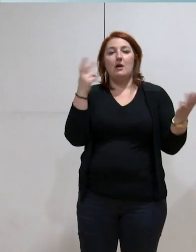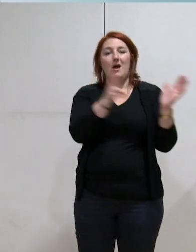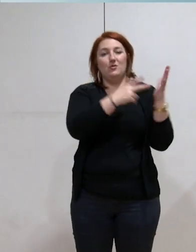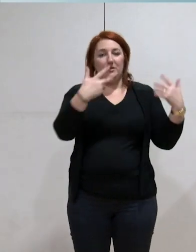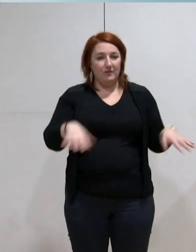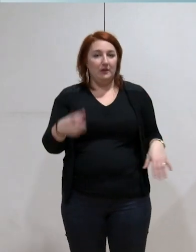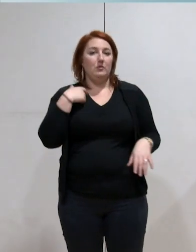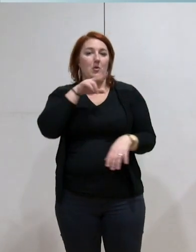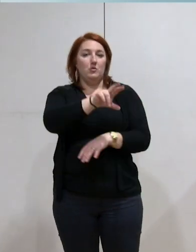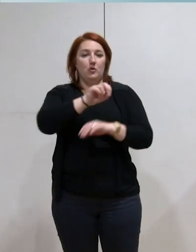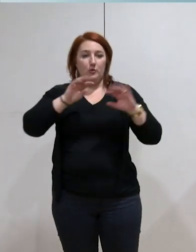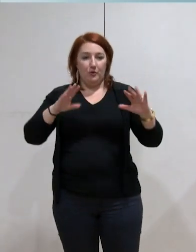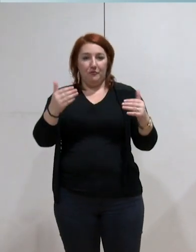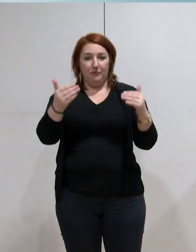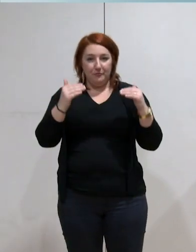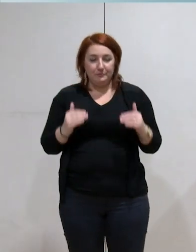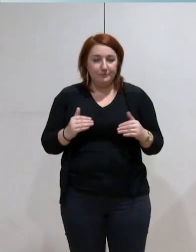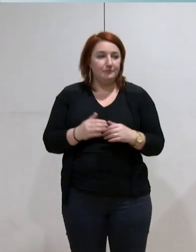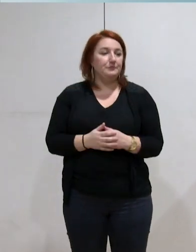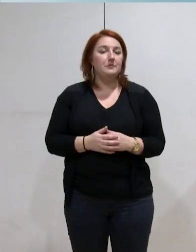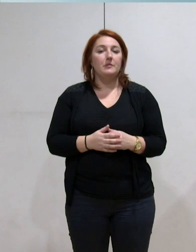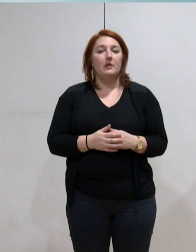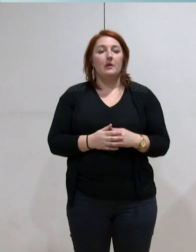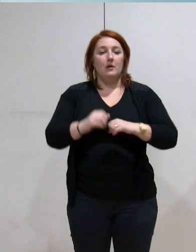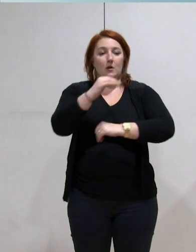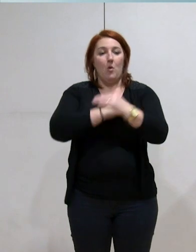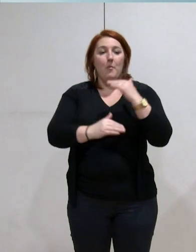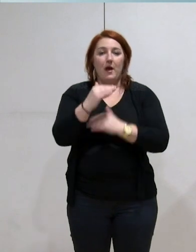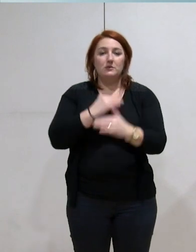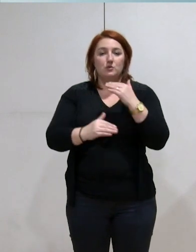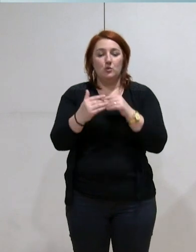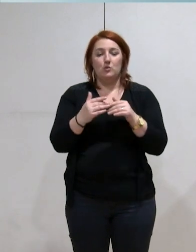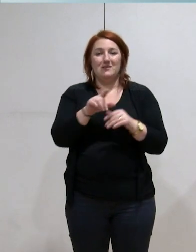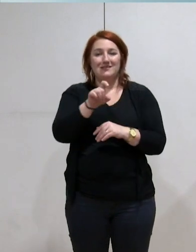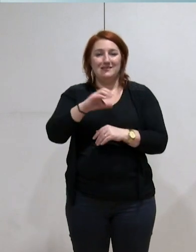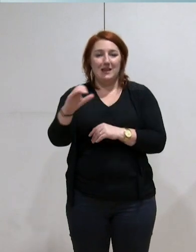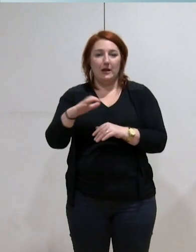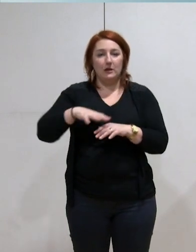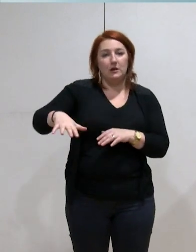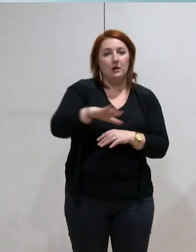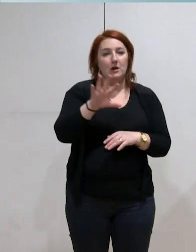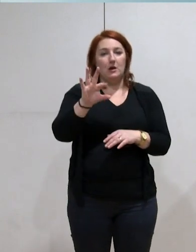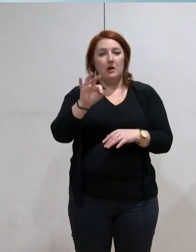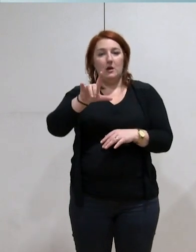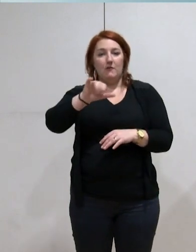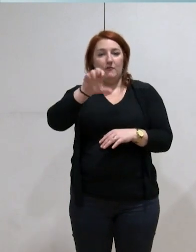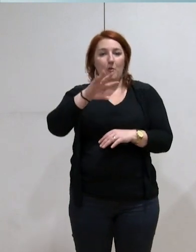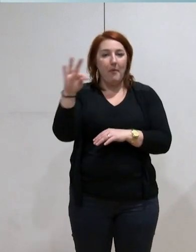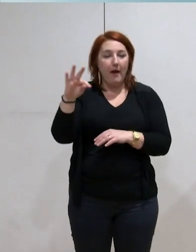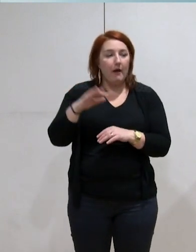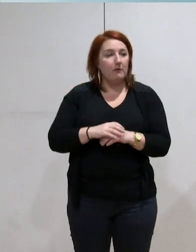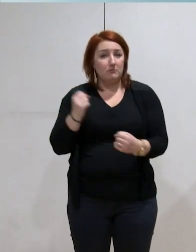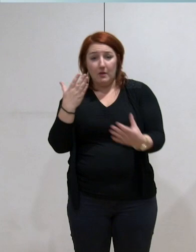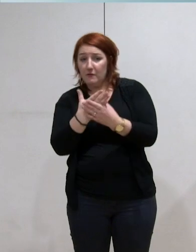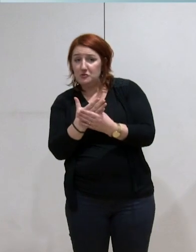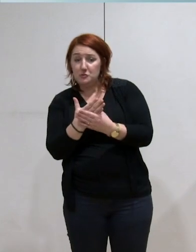la 39 opération sur la ZAC Flobert des intervention non